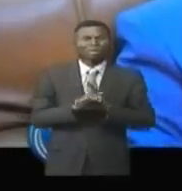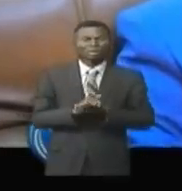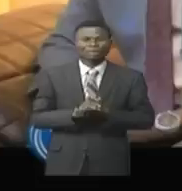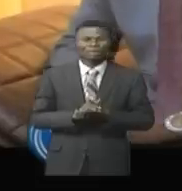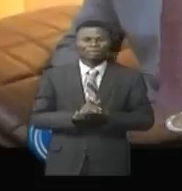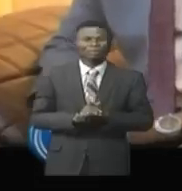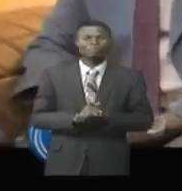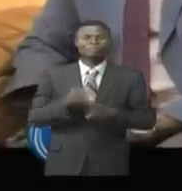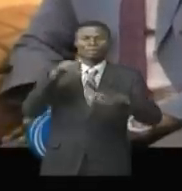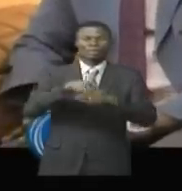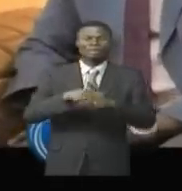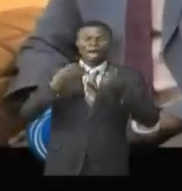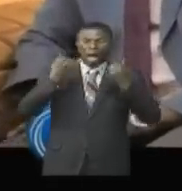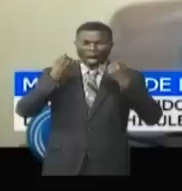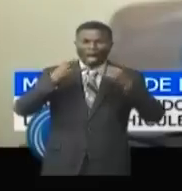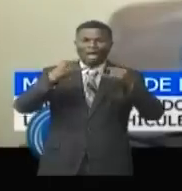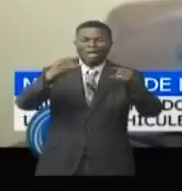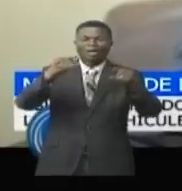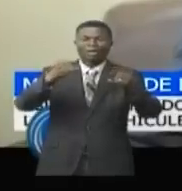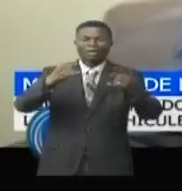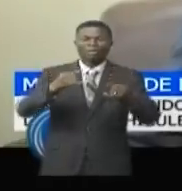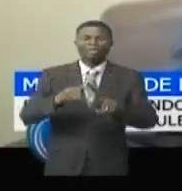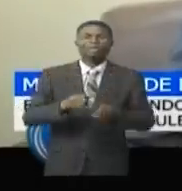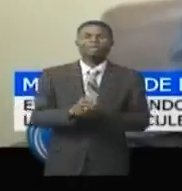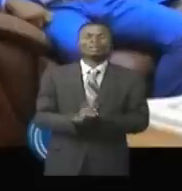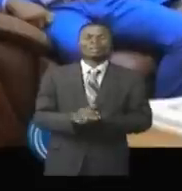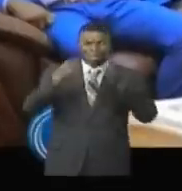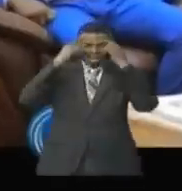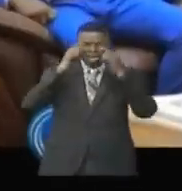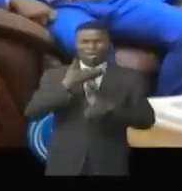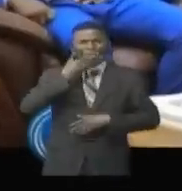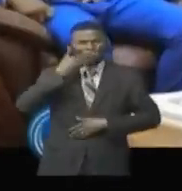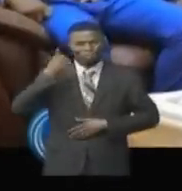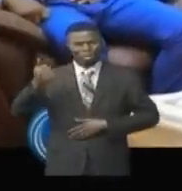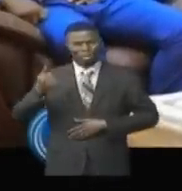à travers cette annonce amorcer une des phases décisives de